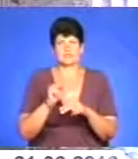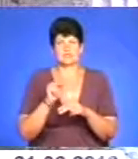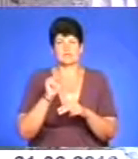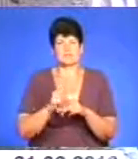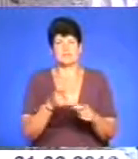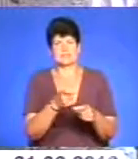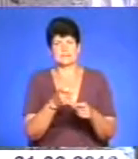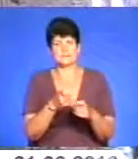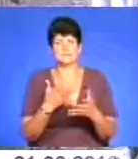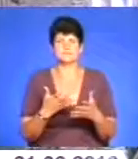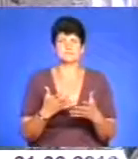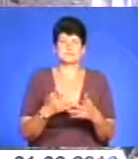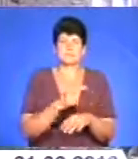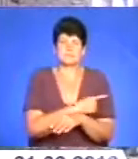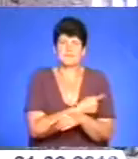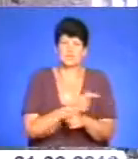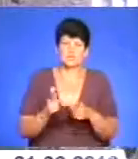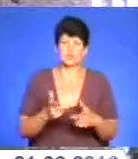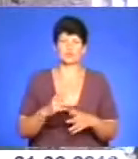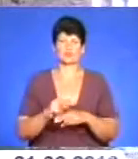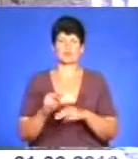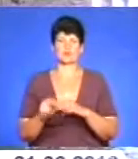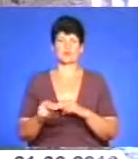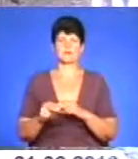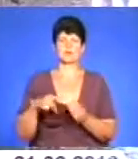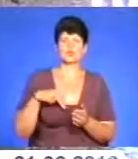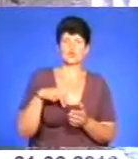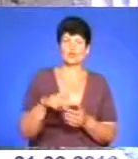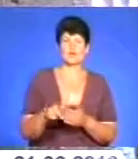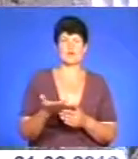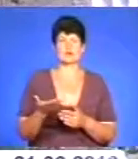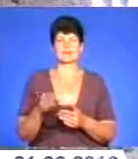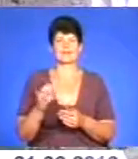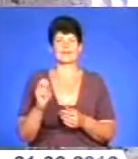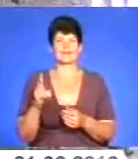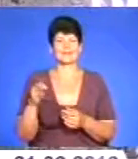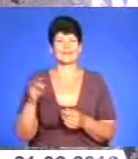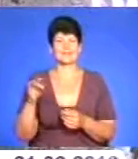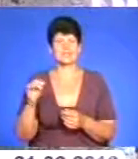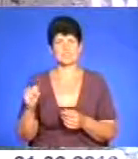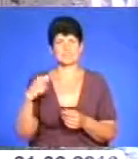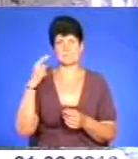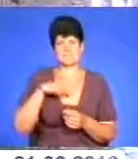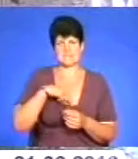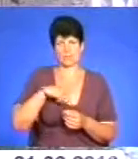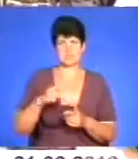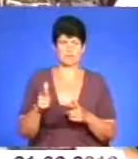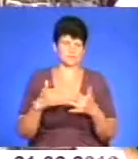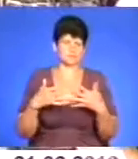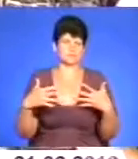підготовка, це і медична підготовка, це строєва, вогнева, тактична, психологічна підготовка тощо.